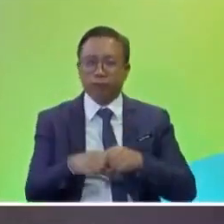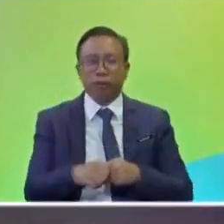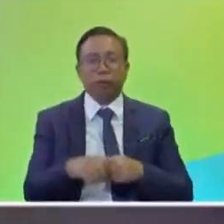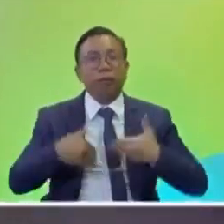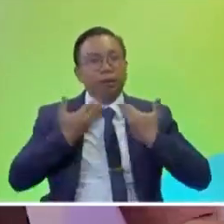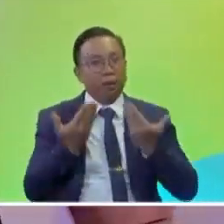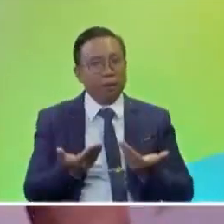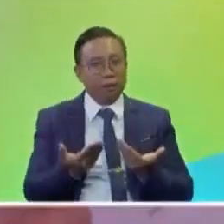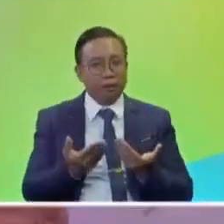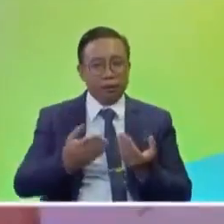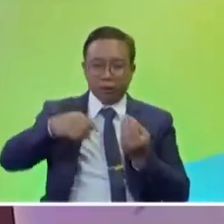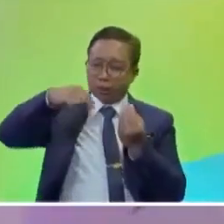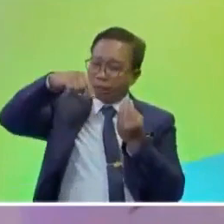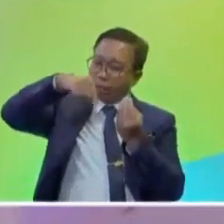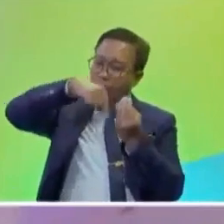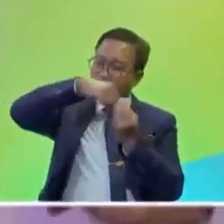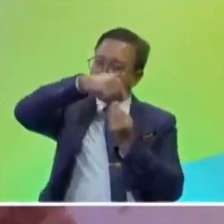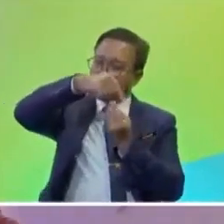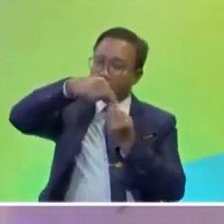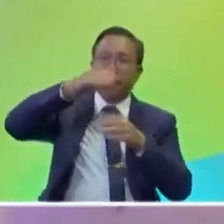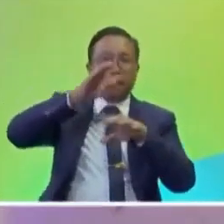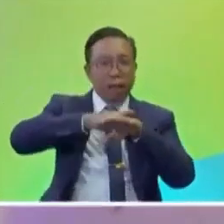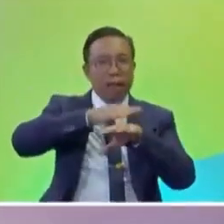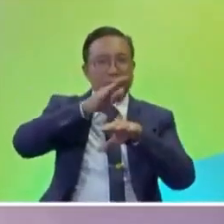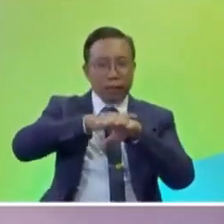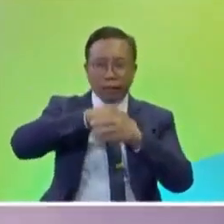mana nak pusing? Bergerak perlahan-lahan. Pusing.